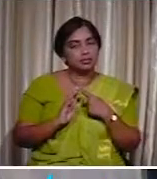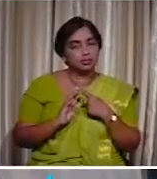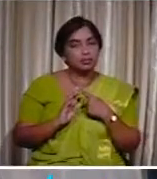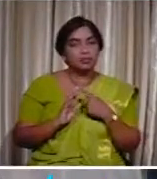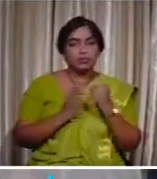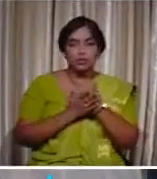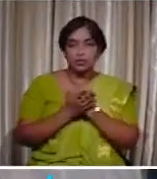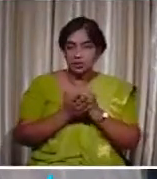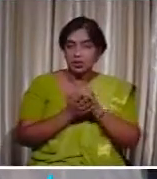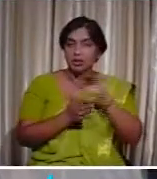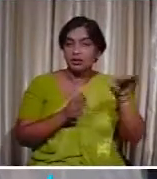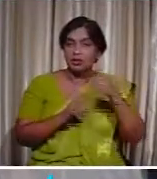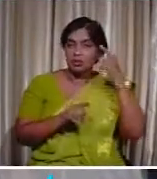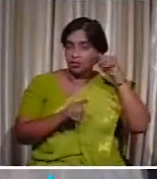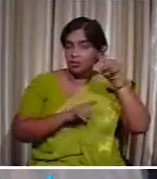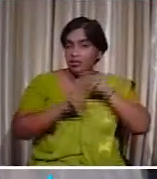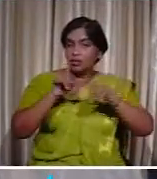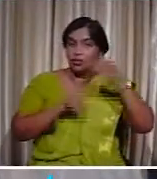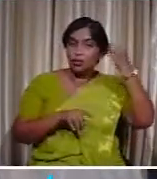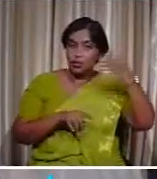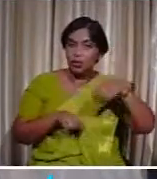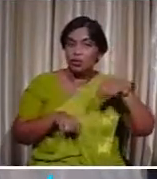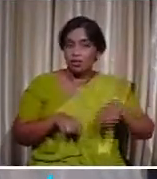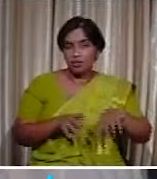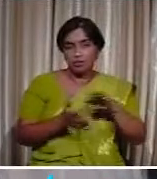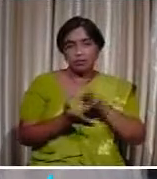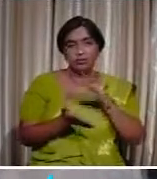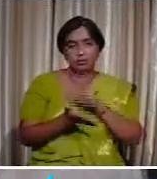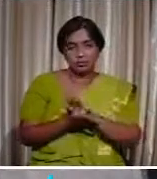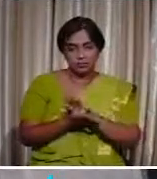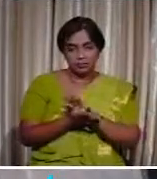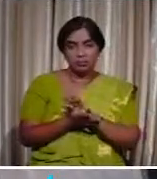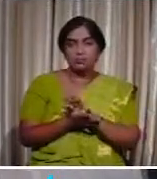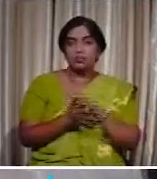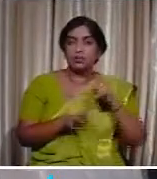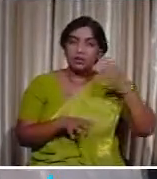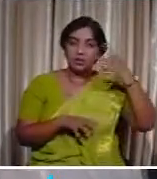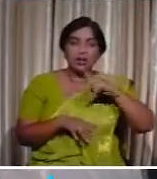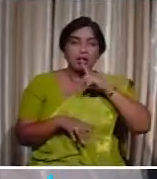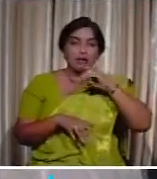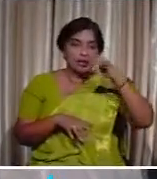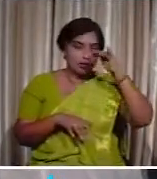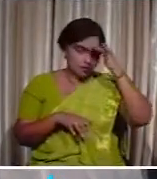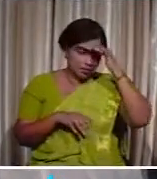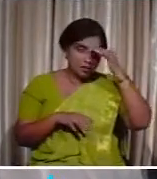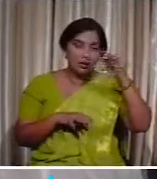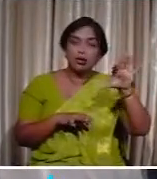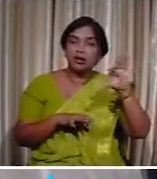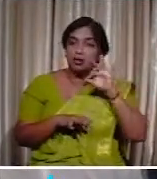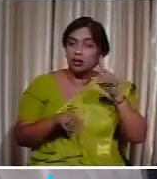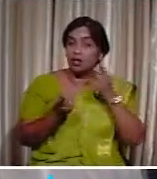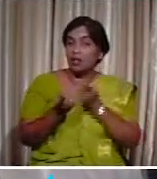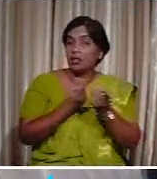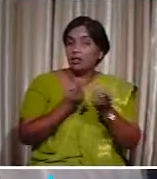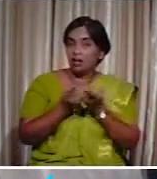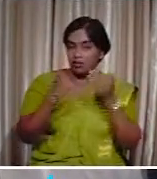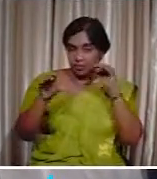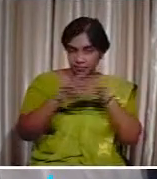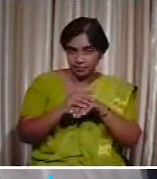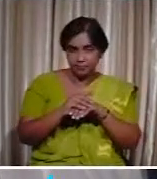मुलुमह समाजेम कथा करन दिनयक बवट अद दिने पत् उना मे नियोजकता नायक तेरी में तरंग कटे याम